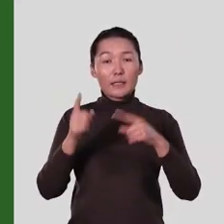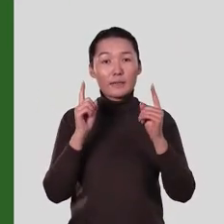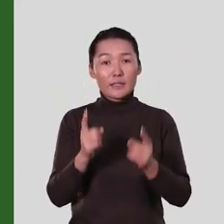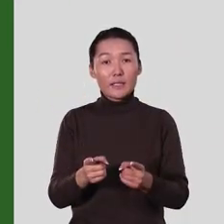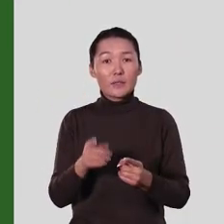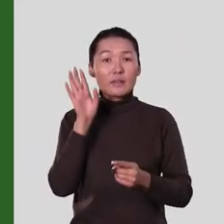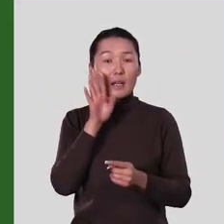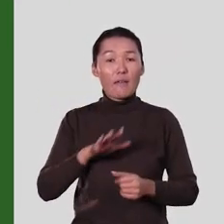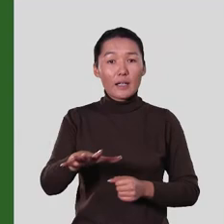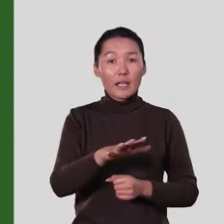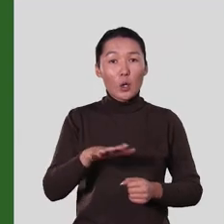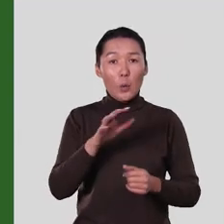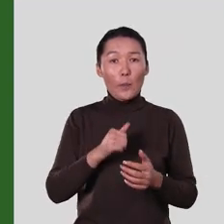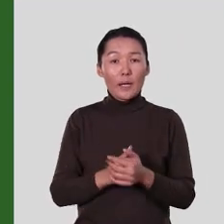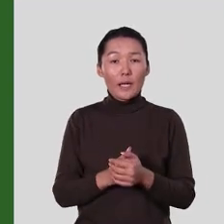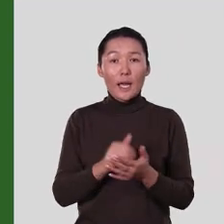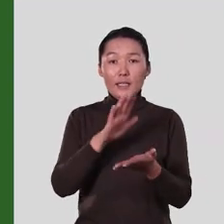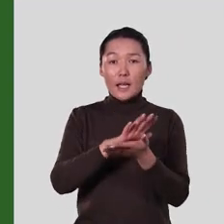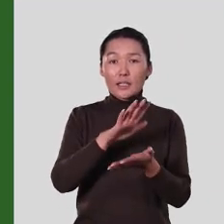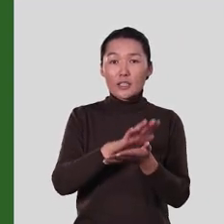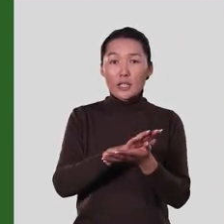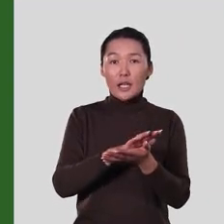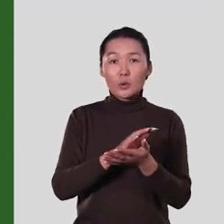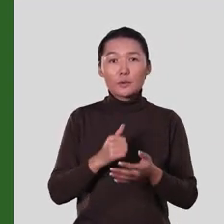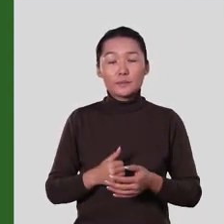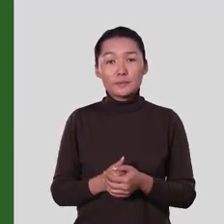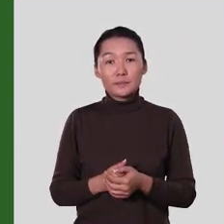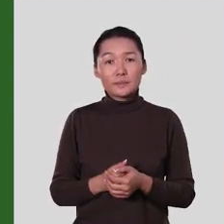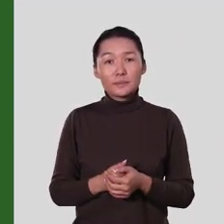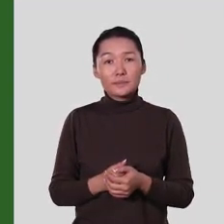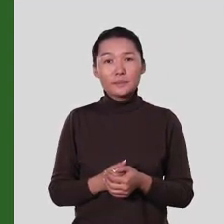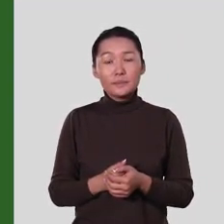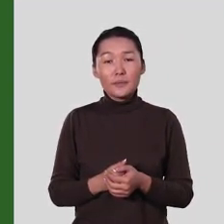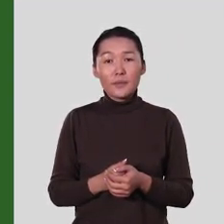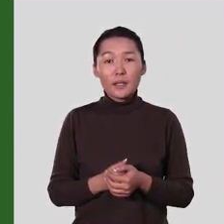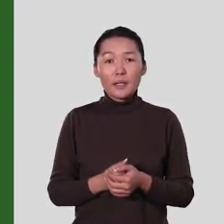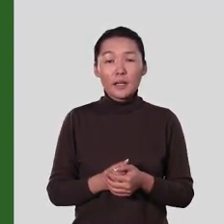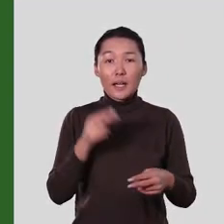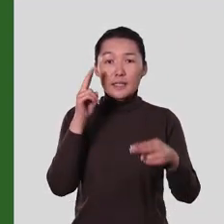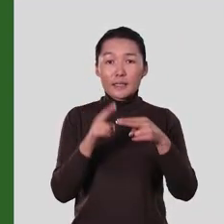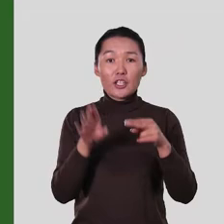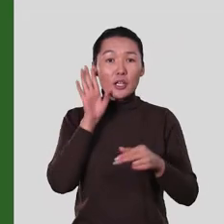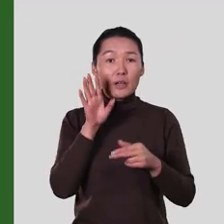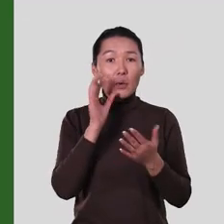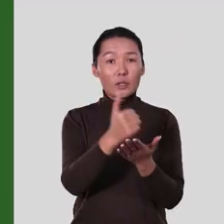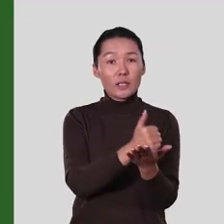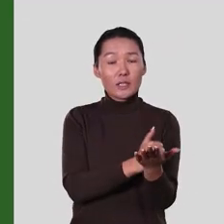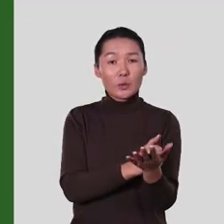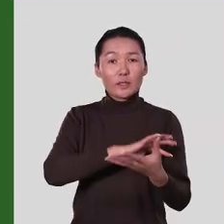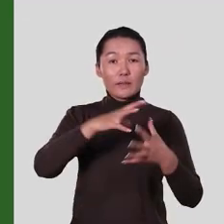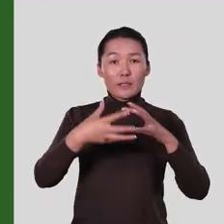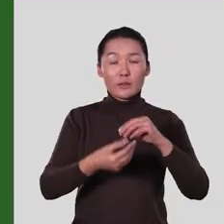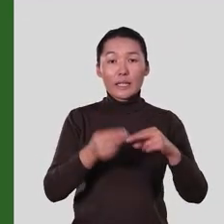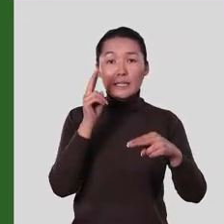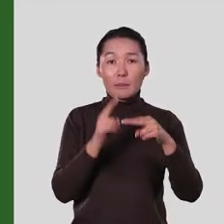водоемы и водотоки, загрязняют их. Истощение водных ресурсов в результате потери